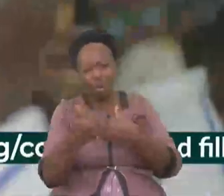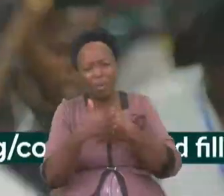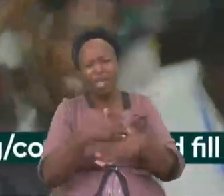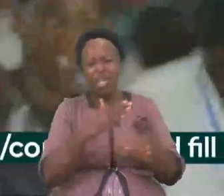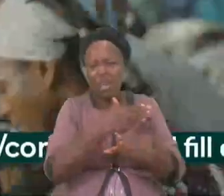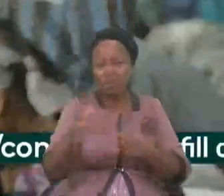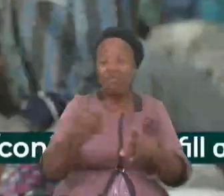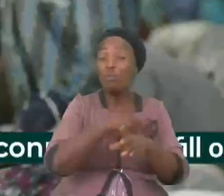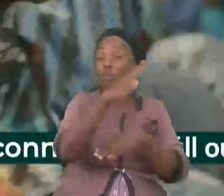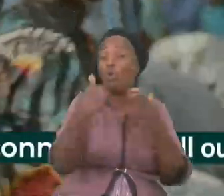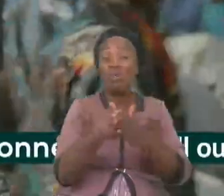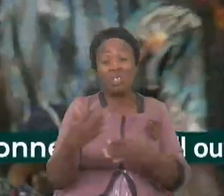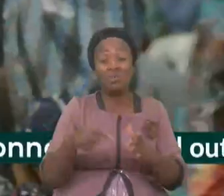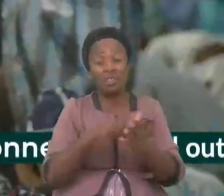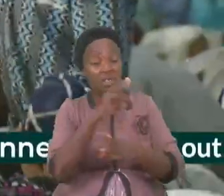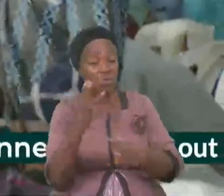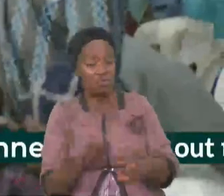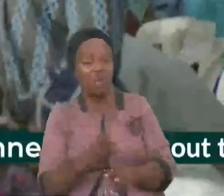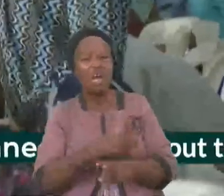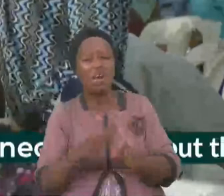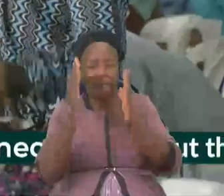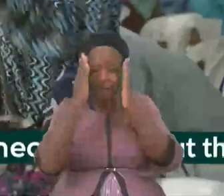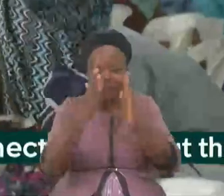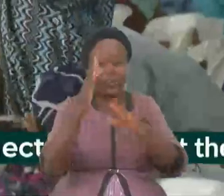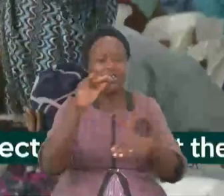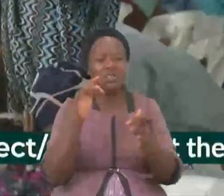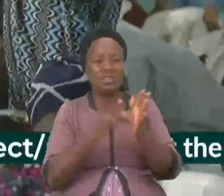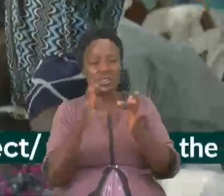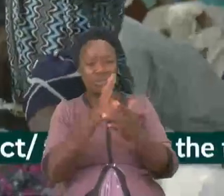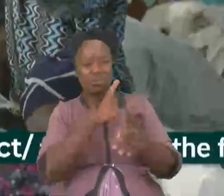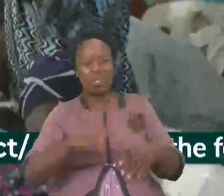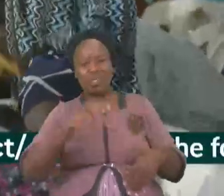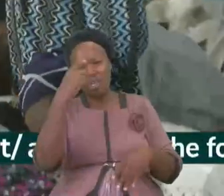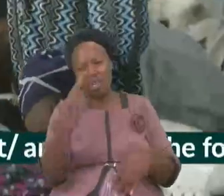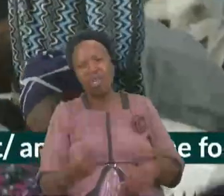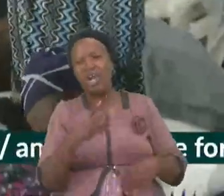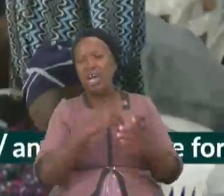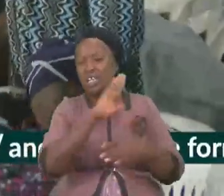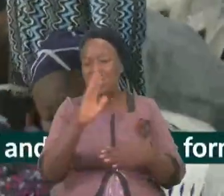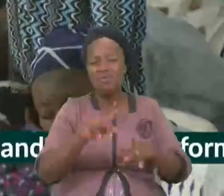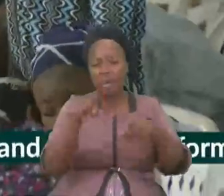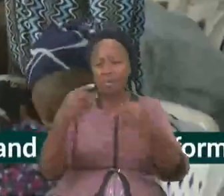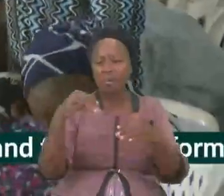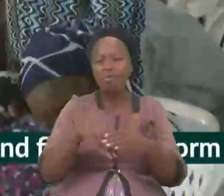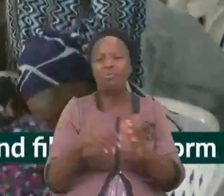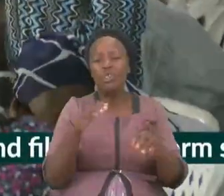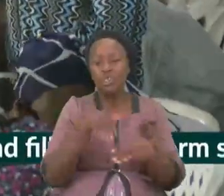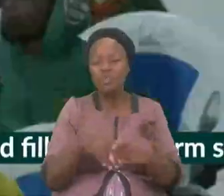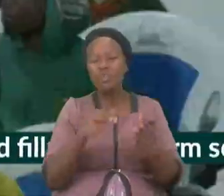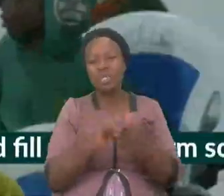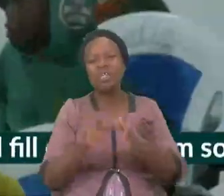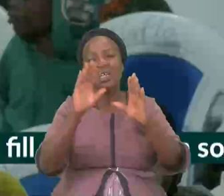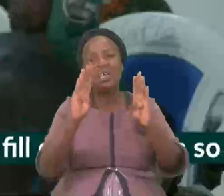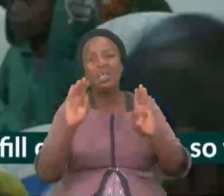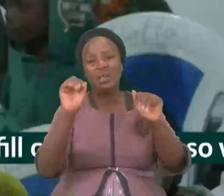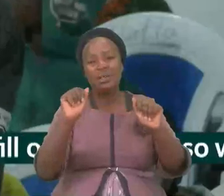ton dos à Babylone. Tourne ton dos au style de vie de la souillure de Babylone.